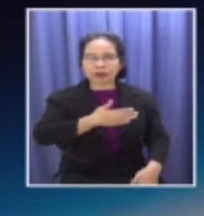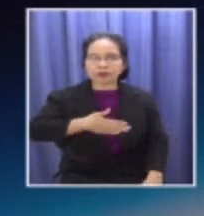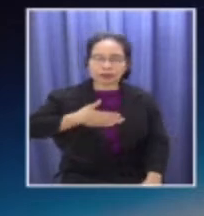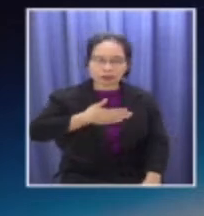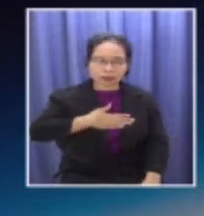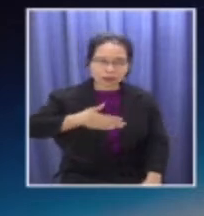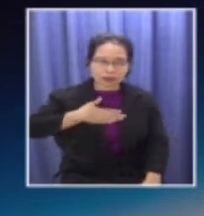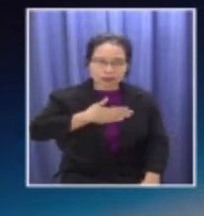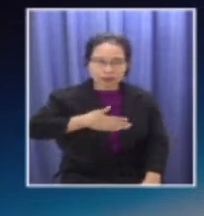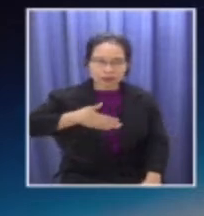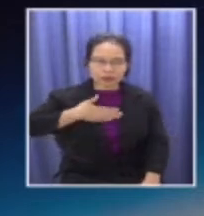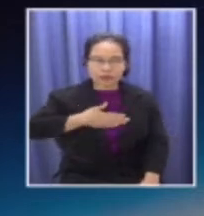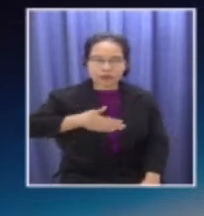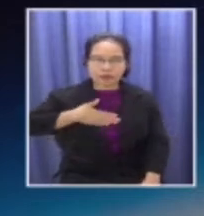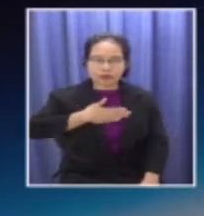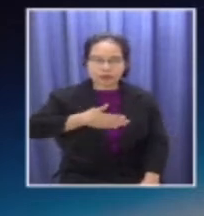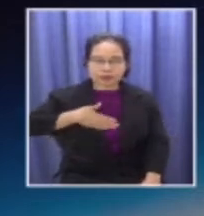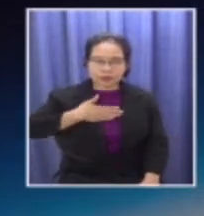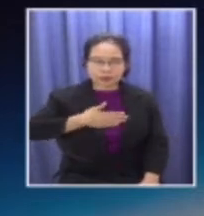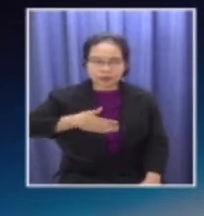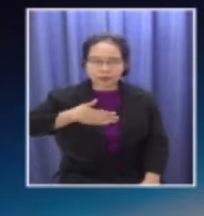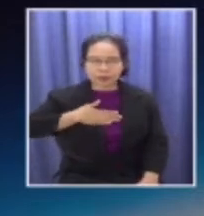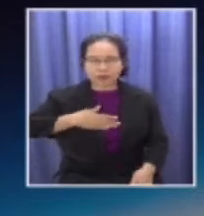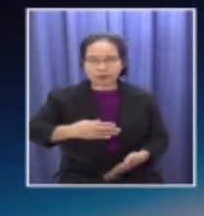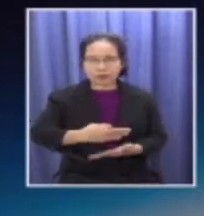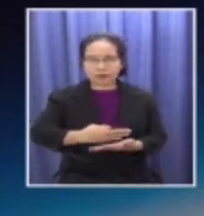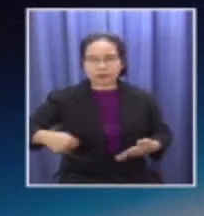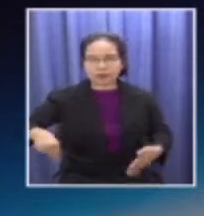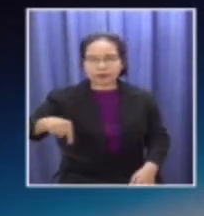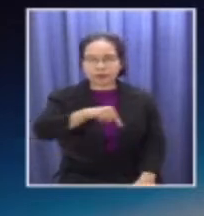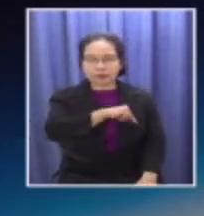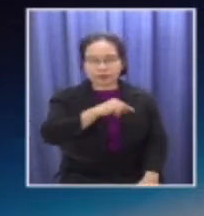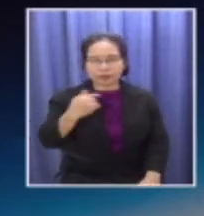watenka oyabra bomunti eja